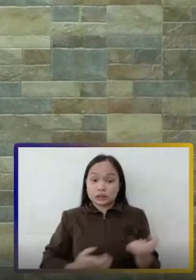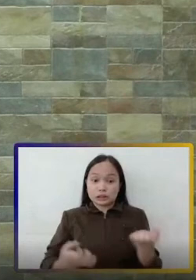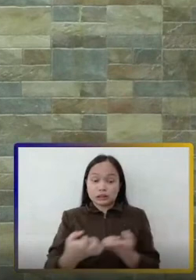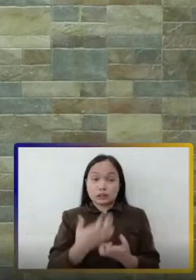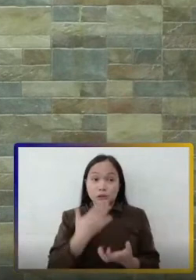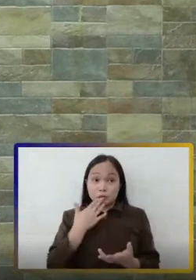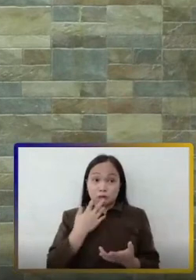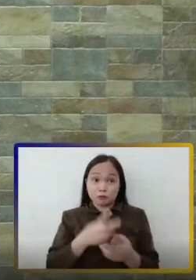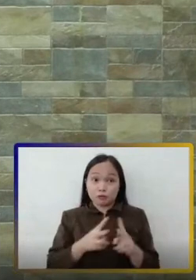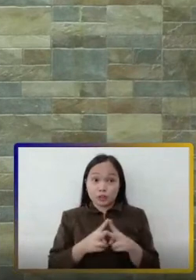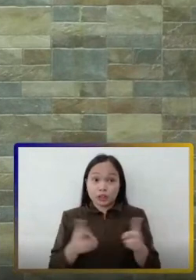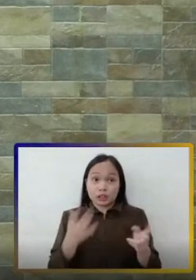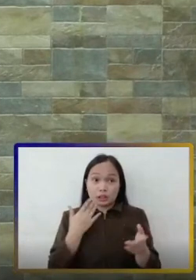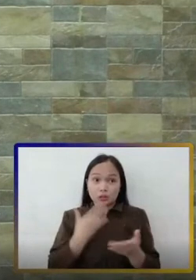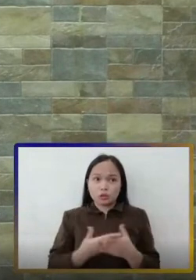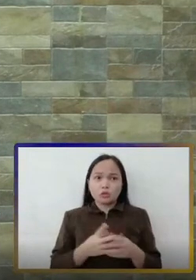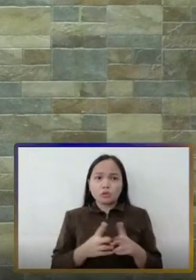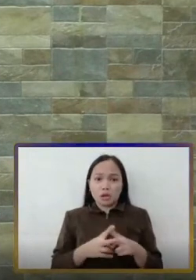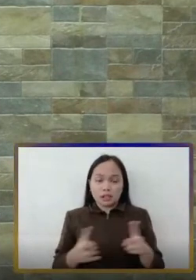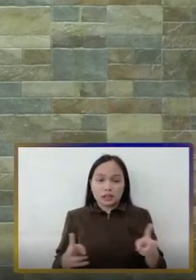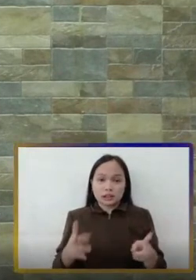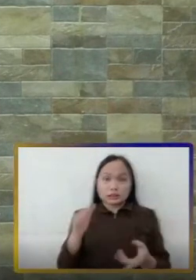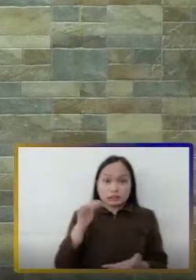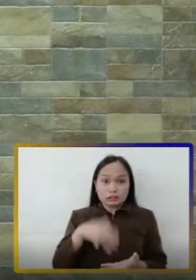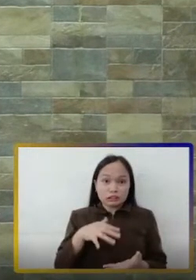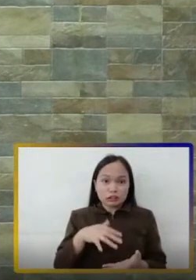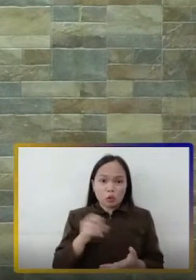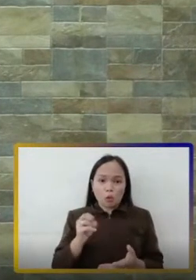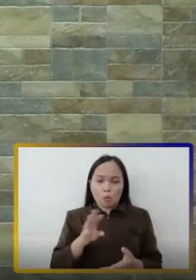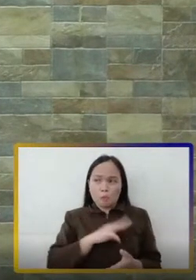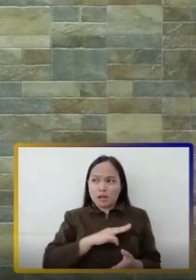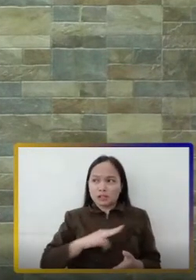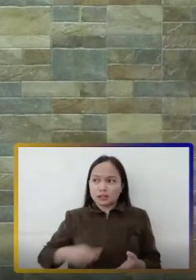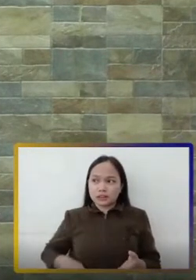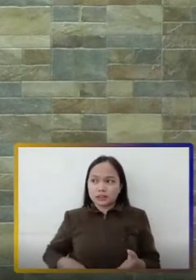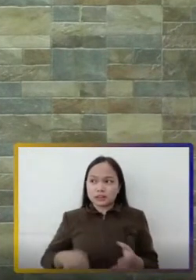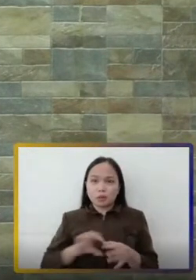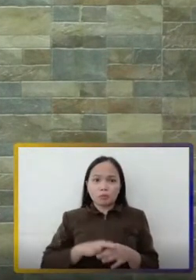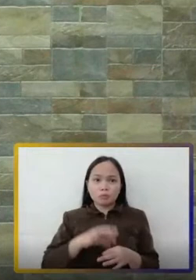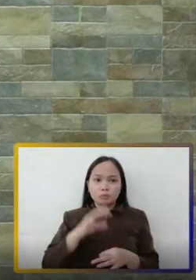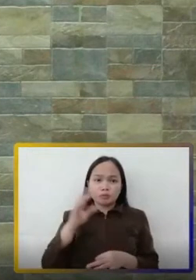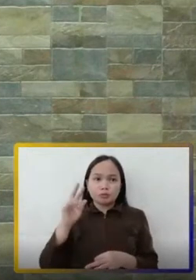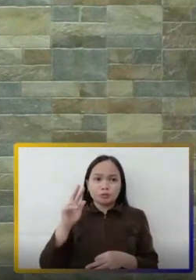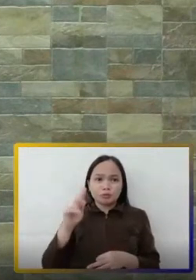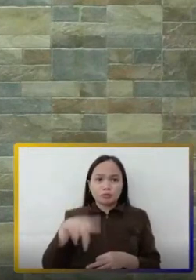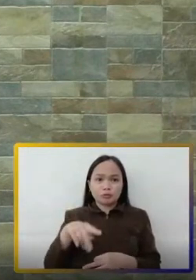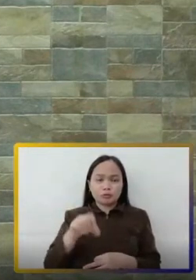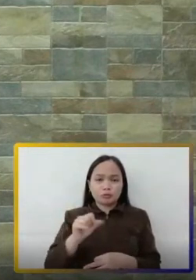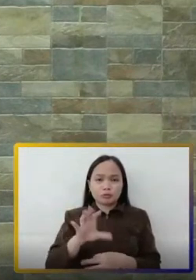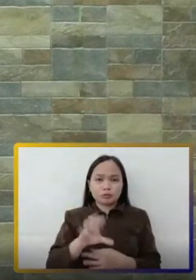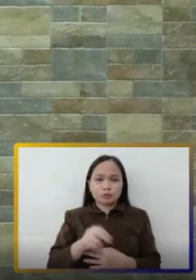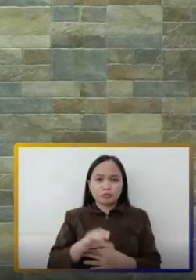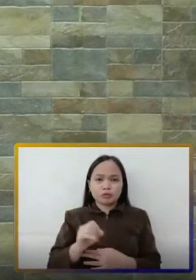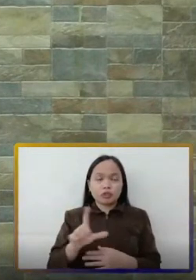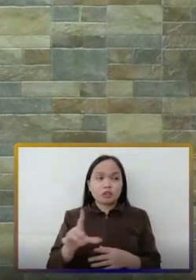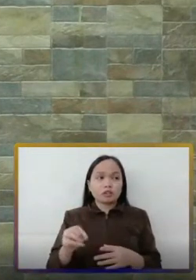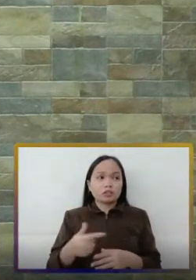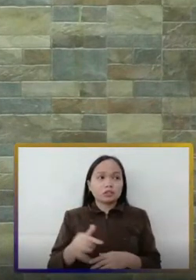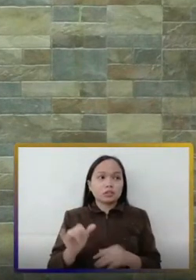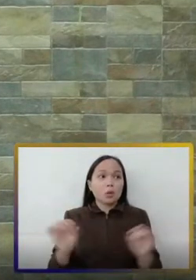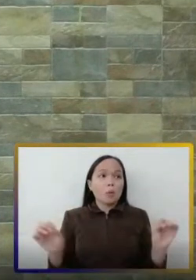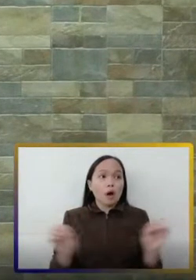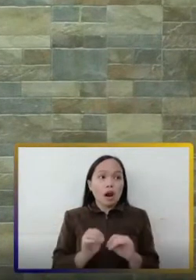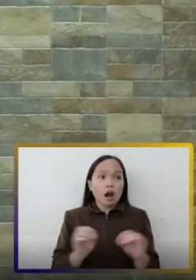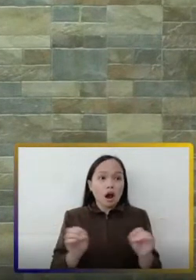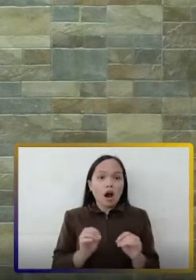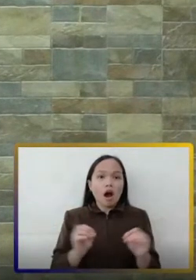sinasabi nating aral, sinasabi nating nag-master pa ng psychology, mga kapatid, wala hong katapat ang mga magulang para